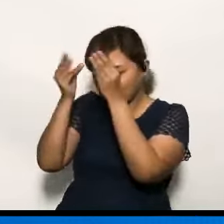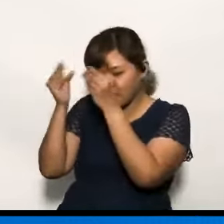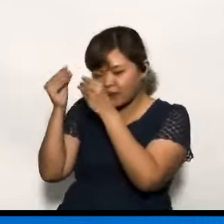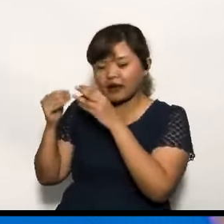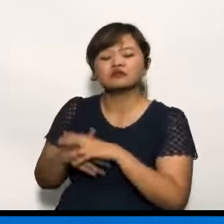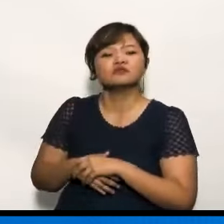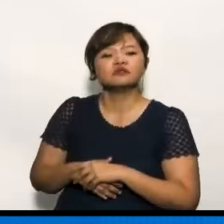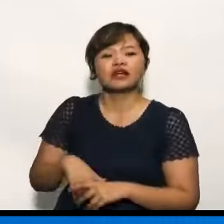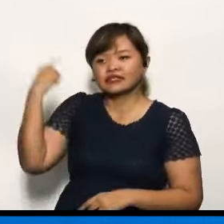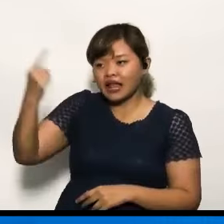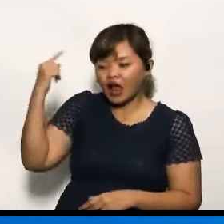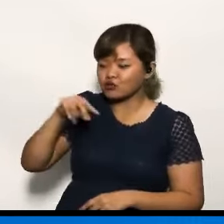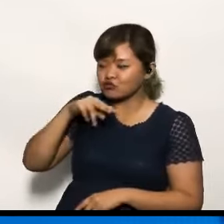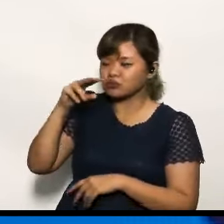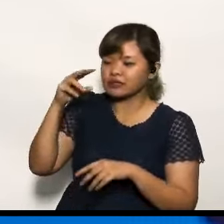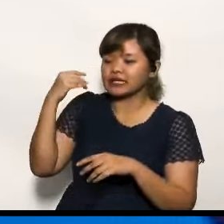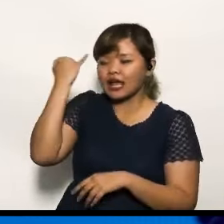senantiasa mencari pengetahuan terus,